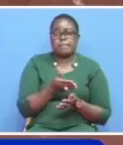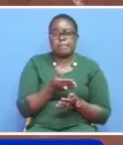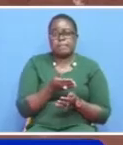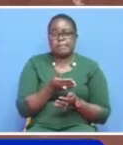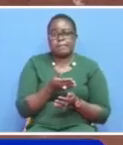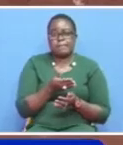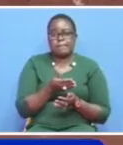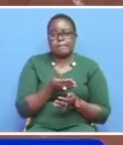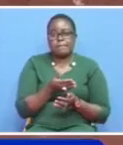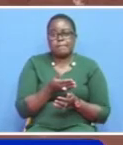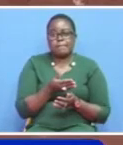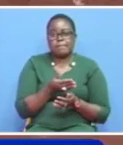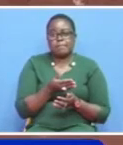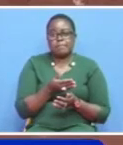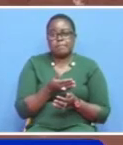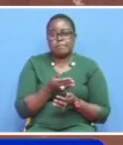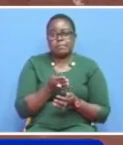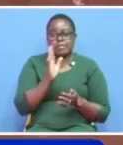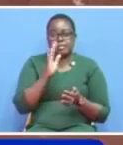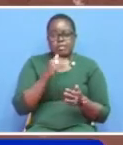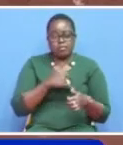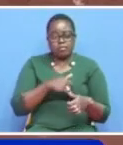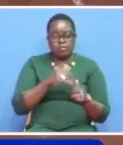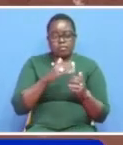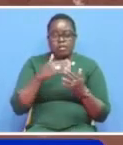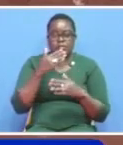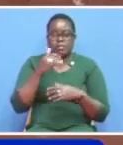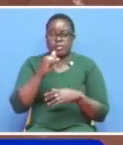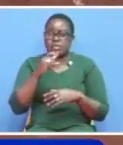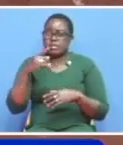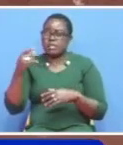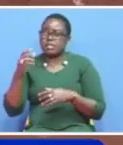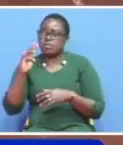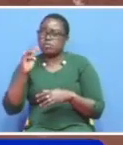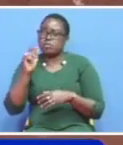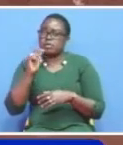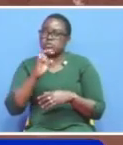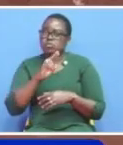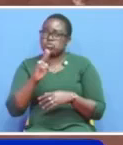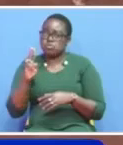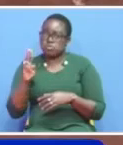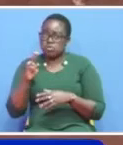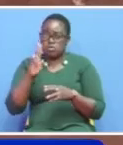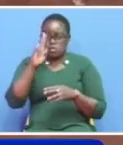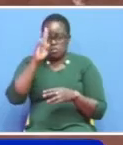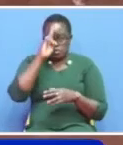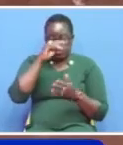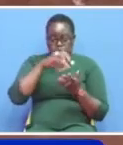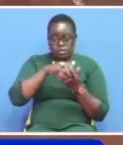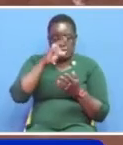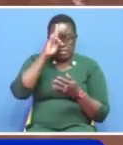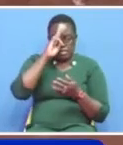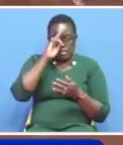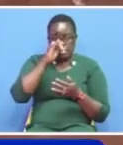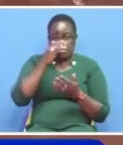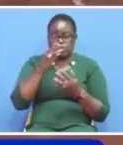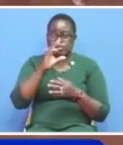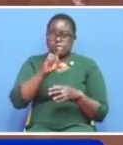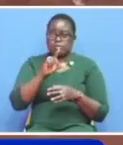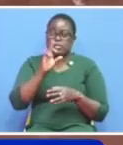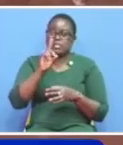nikaona hawafuatilii mtoto wangu. Kutoka hapo nilienda mpaka Matu kwa police station. Hapo nilipata DCI